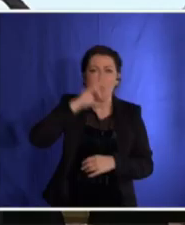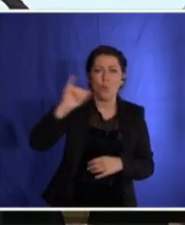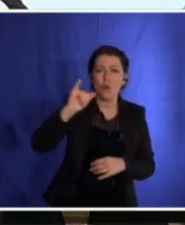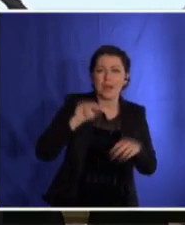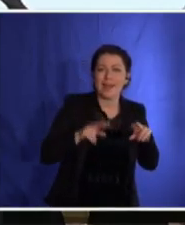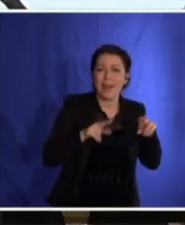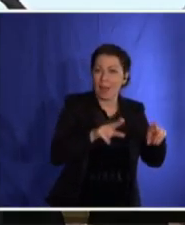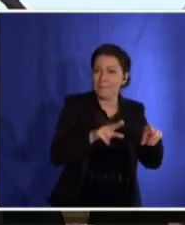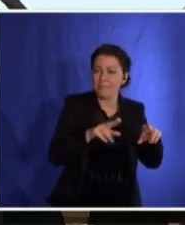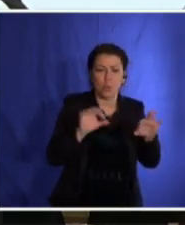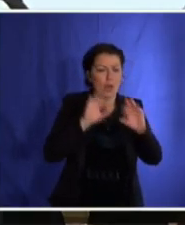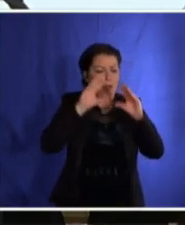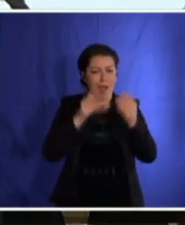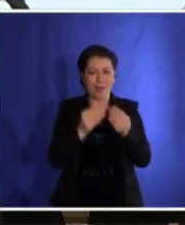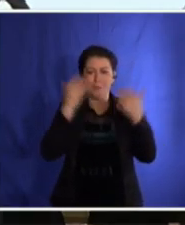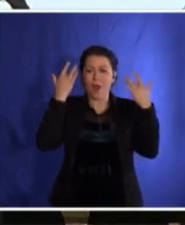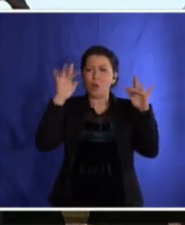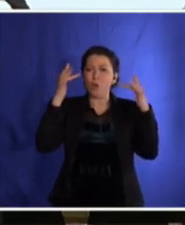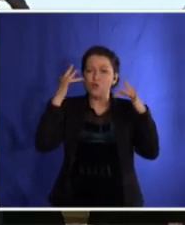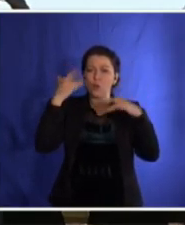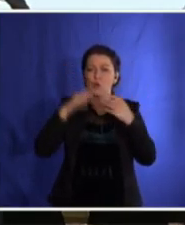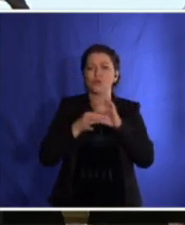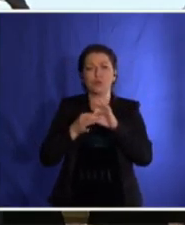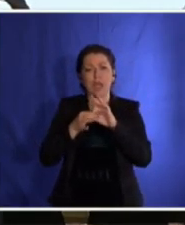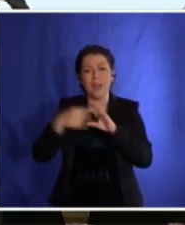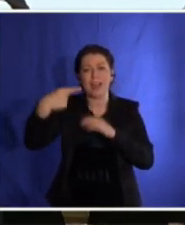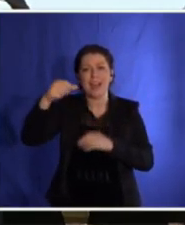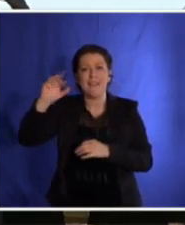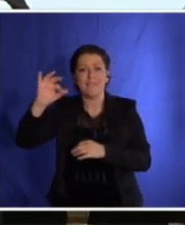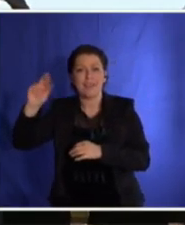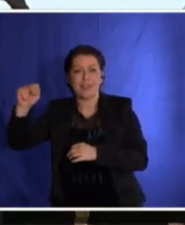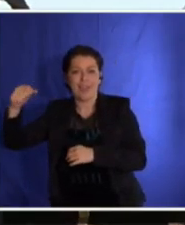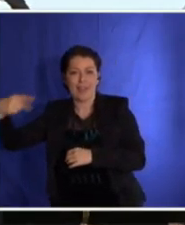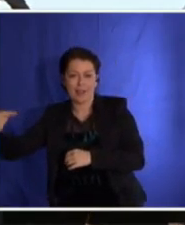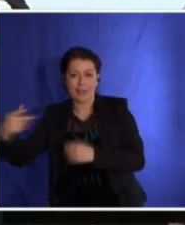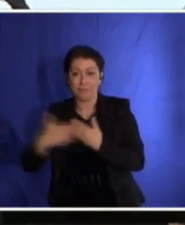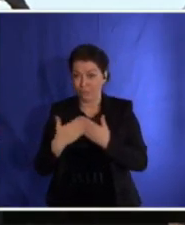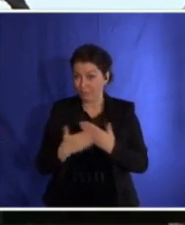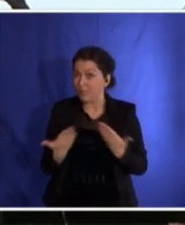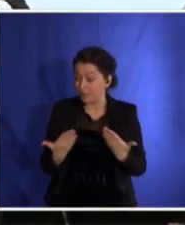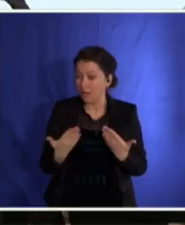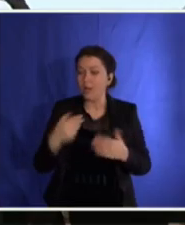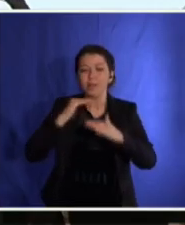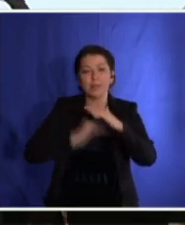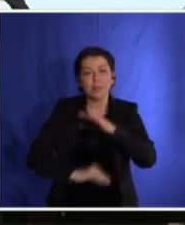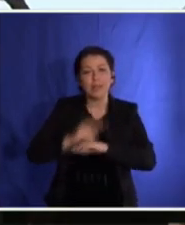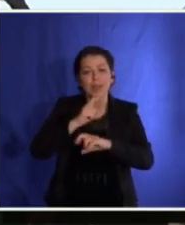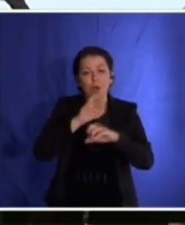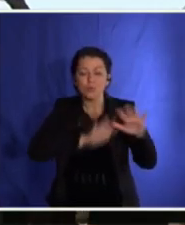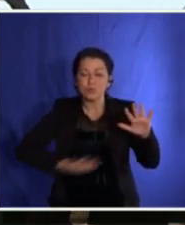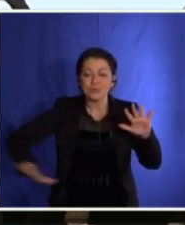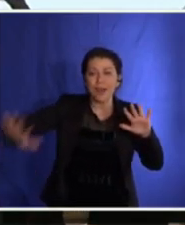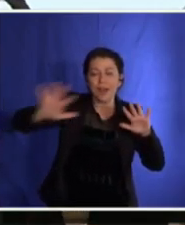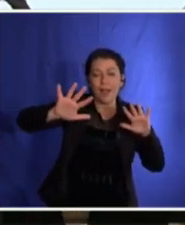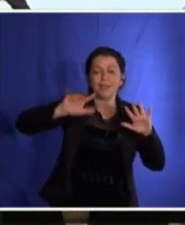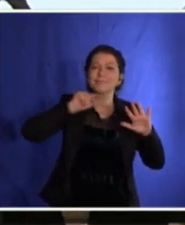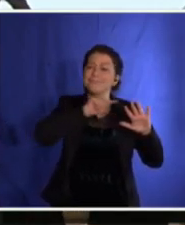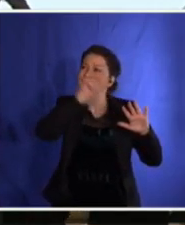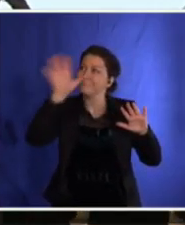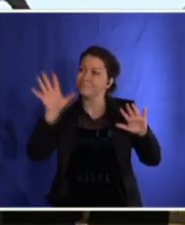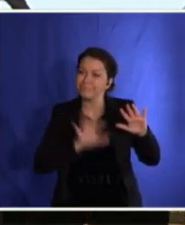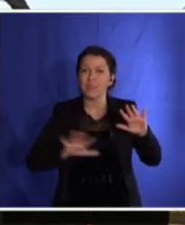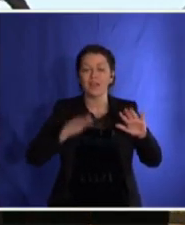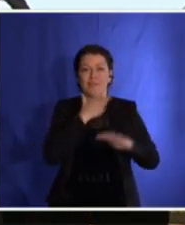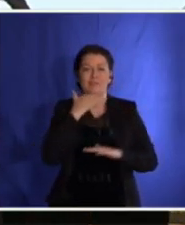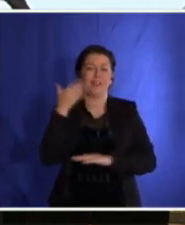die Kulturaktivitäten rund um Grafeneck. Niederösterreich ist ein Standort, ist eine Region mit Zukunft.